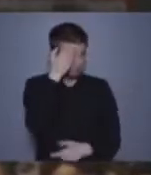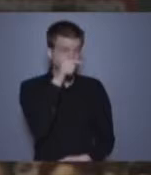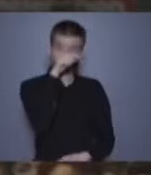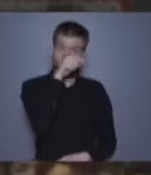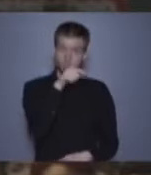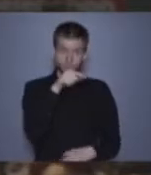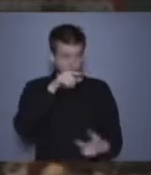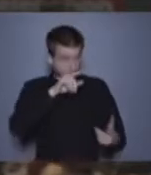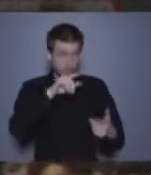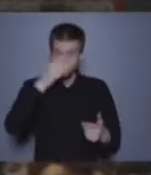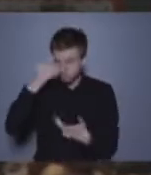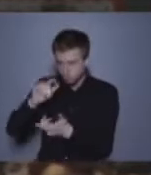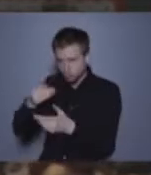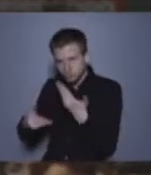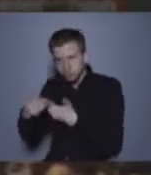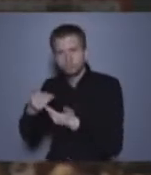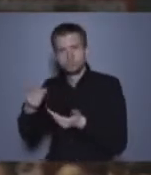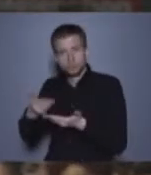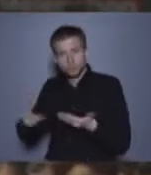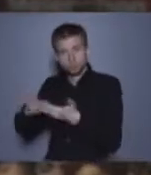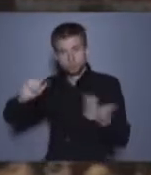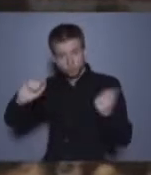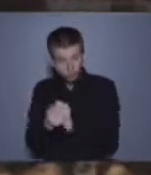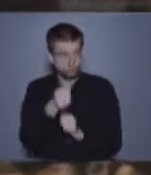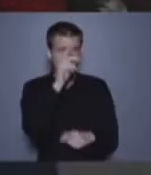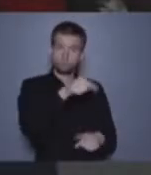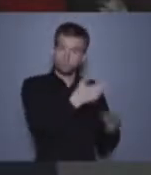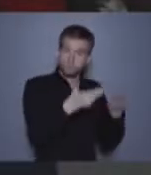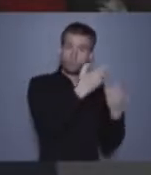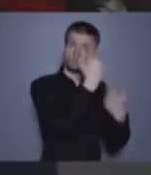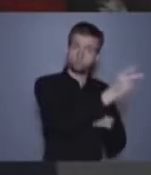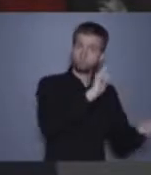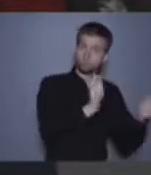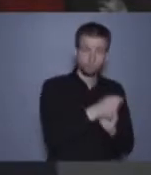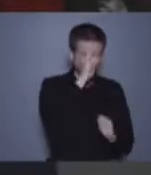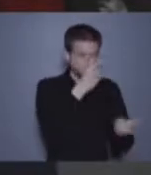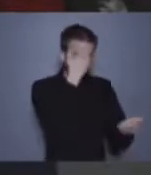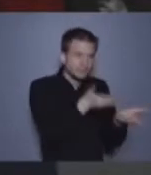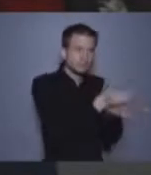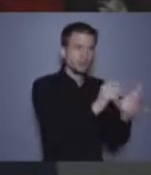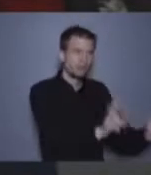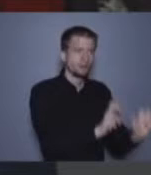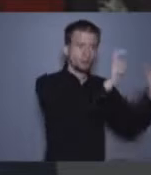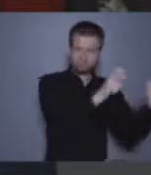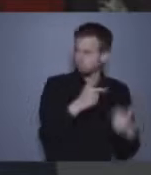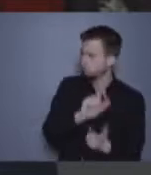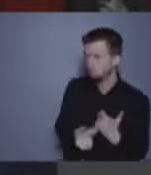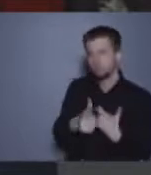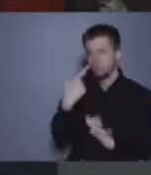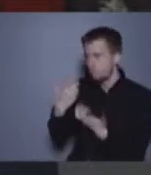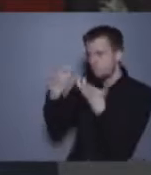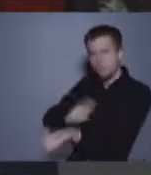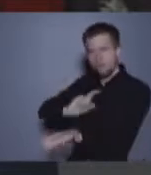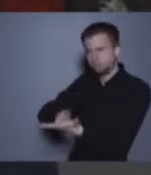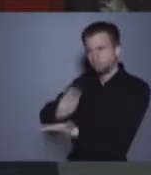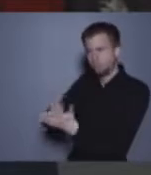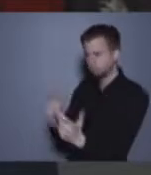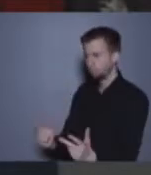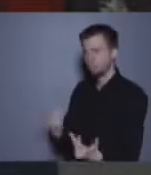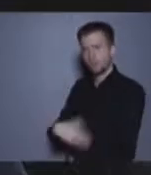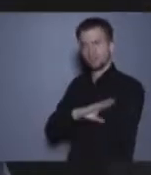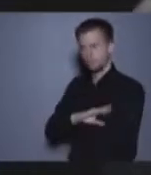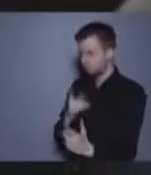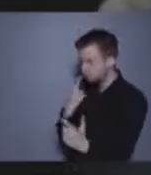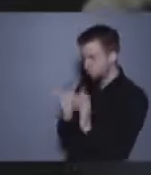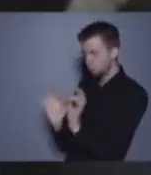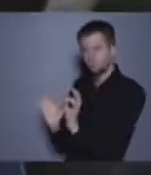sera votre salaire, plus vous aurez des consommations responsables. Car vous aspirez à avoir des consommations responsables. Et quand vous ne pouvez pas le faire,